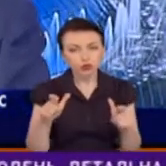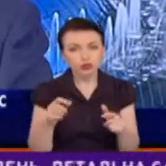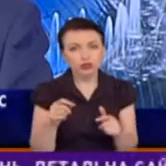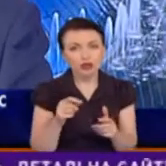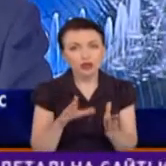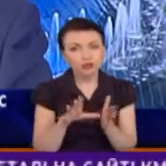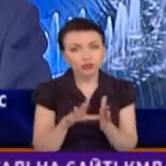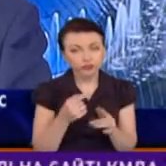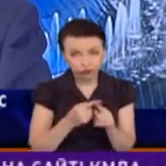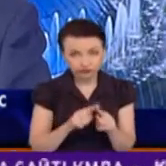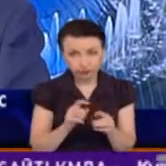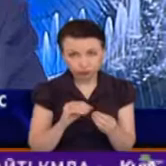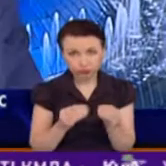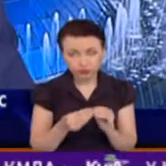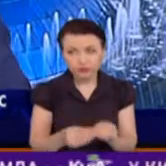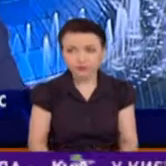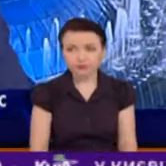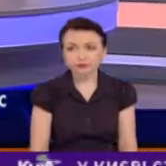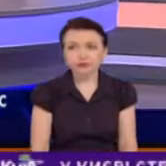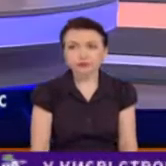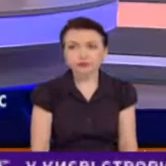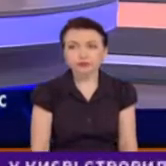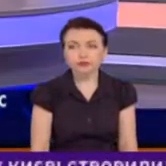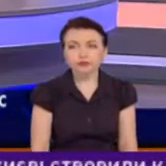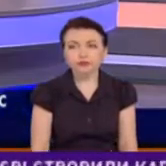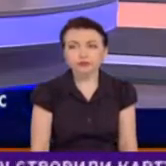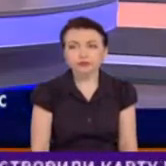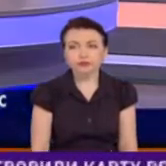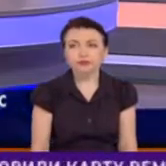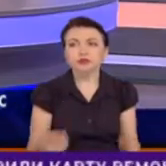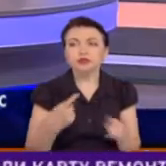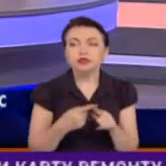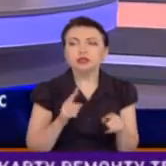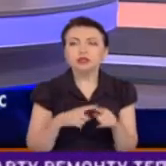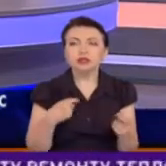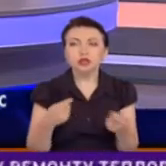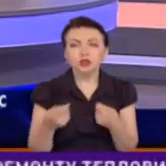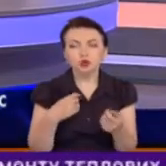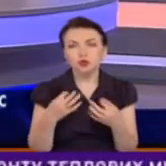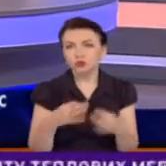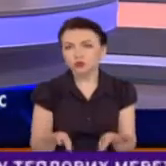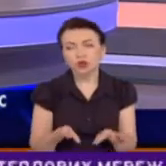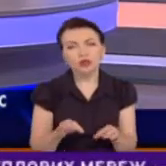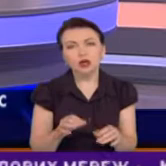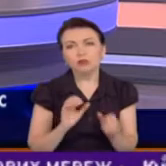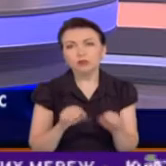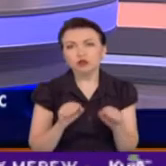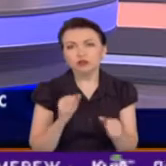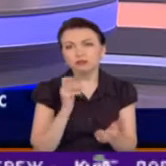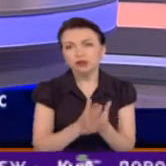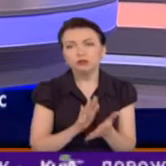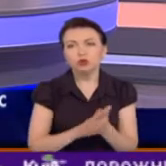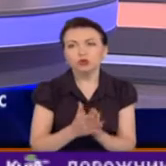цьому є питання, так? Да? Не зовсім. Це питання. Цей ринок допускає можливість прямих договорів. Мене з ким?